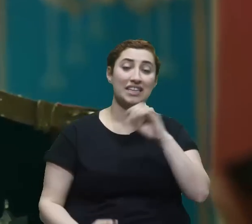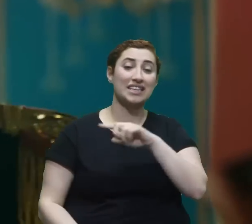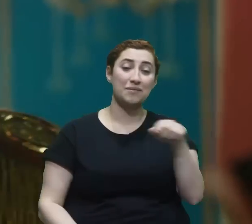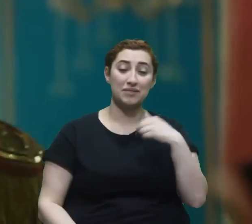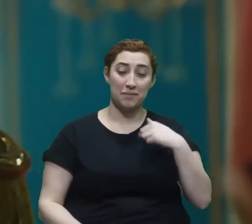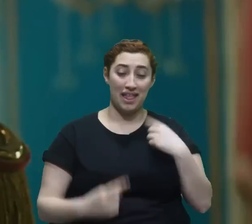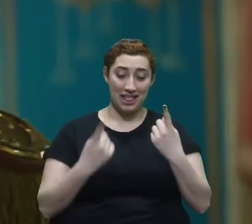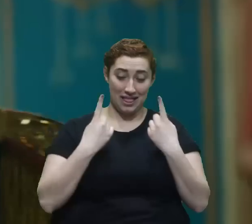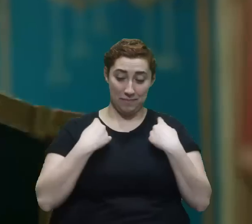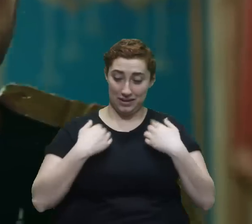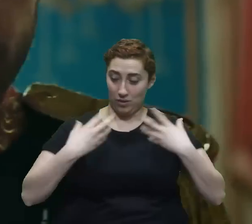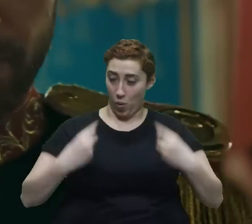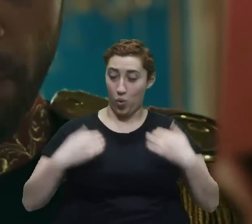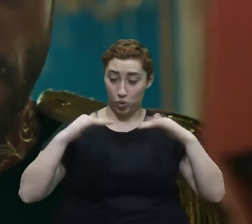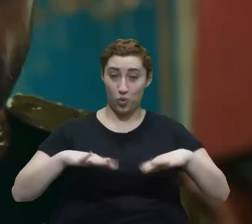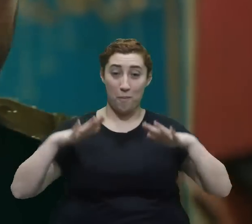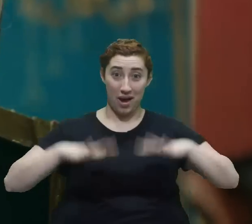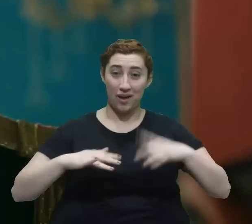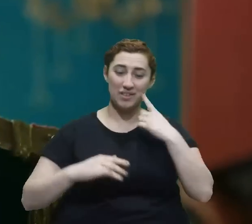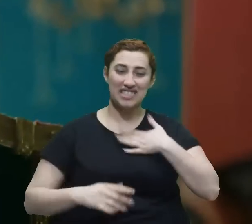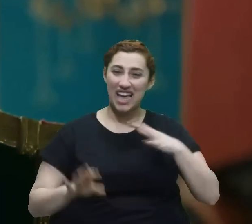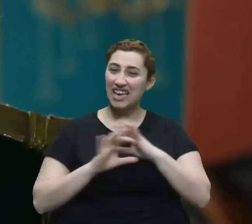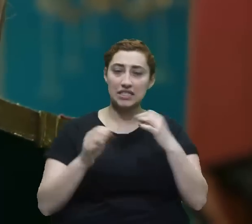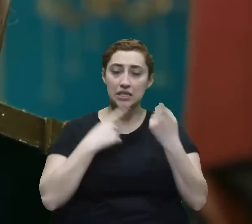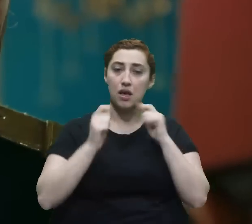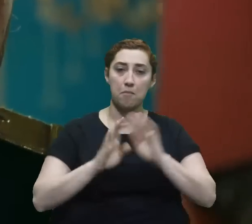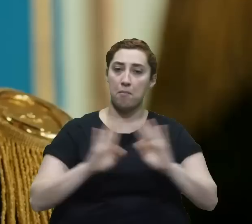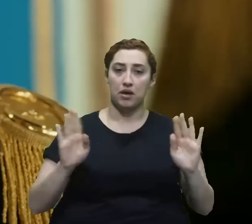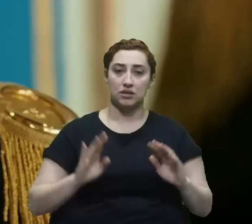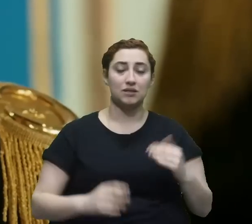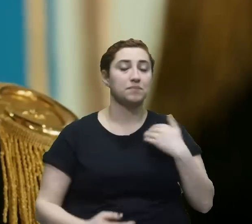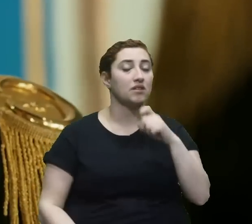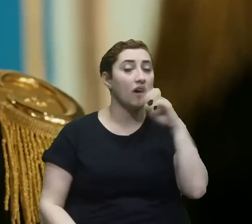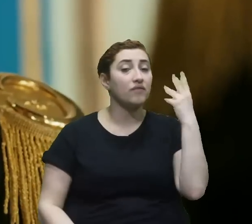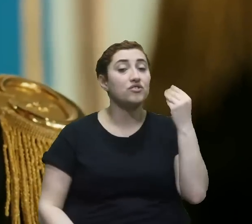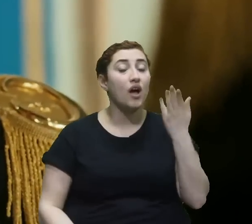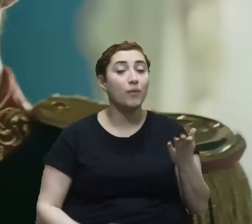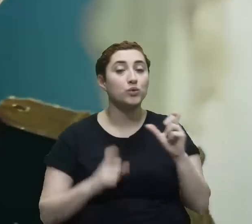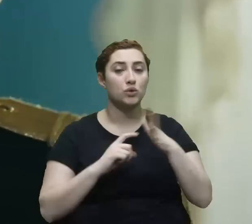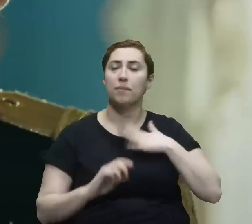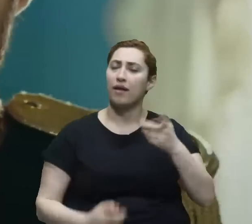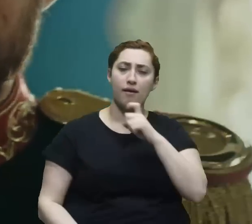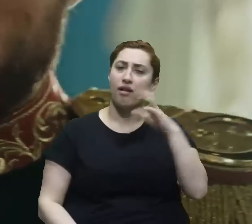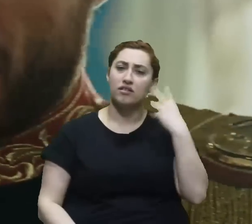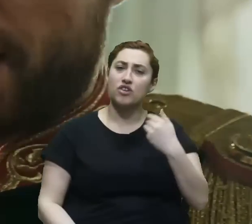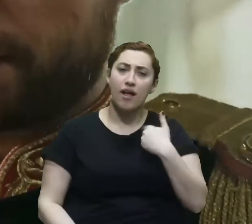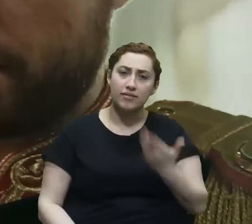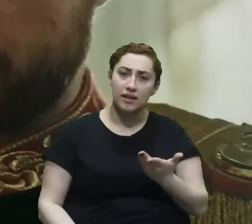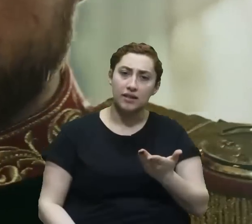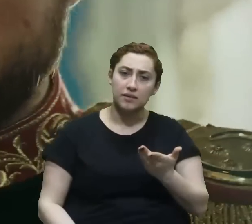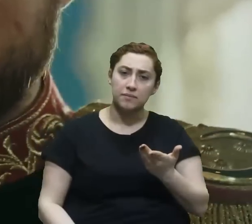Kimse temsil ettiğim makama karşı böyle saygısızlık edemez. Bizi yanlış anladınız sultanım. Neyi yanlış anladın